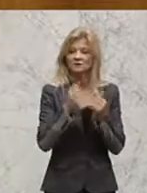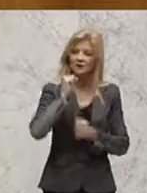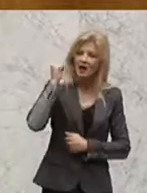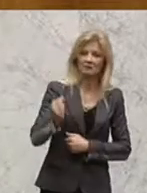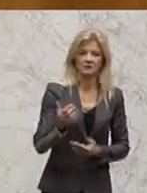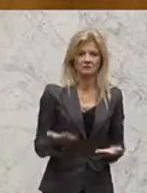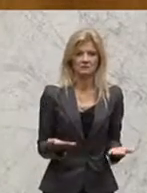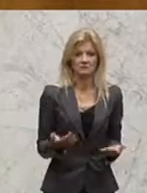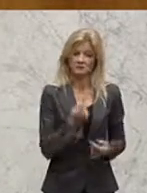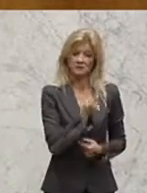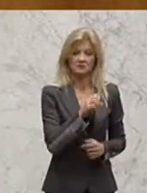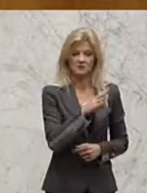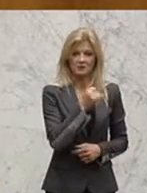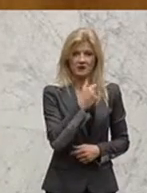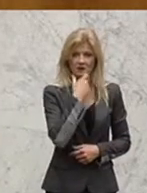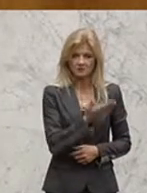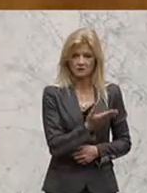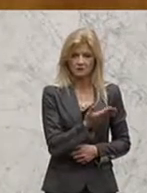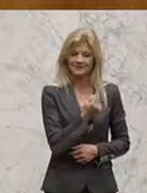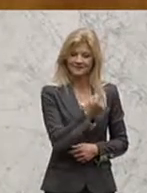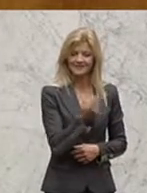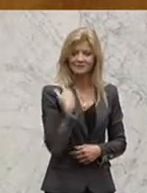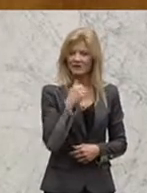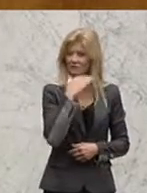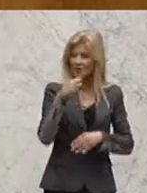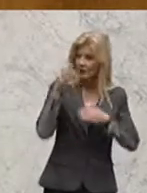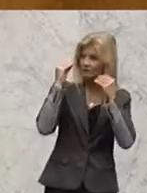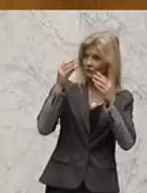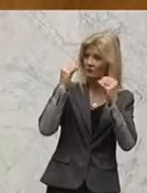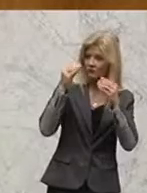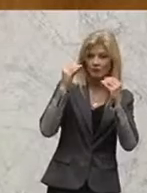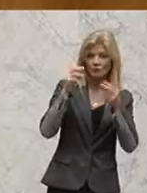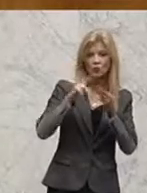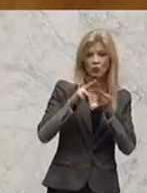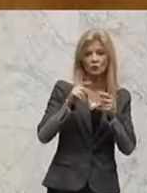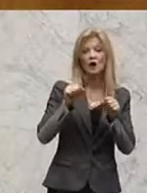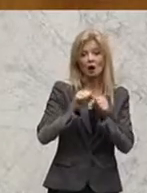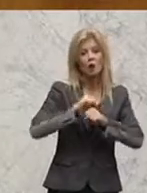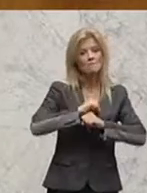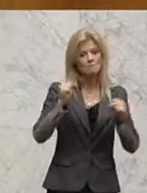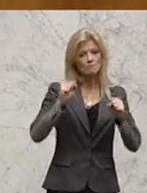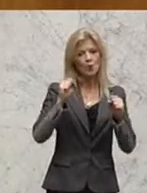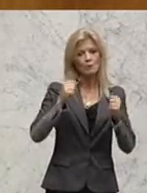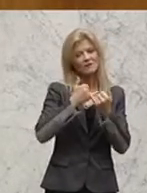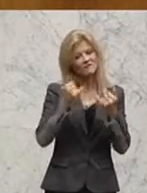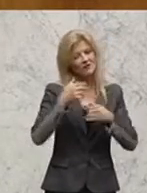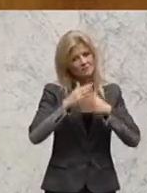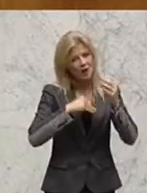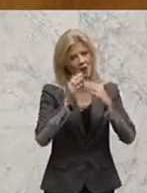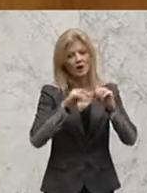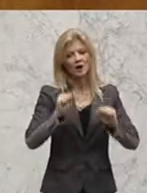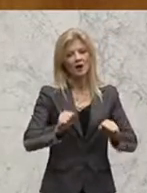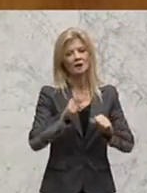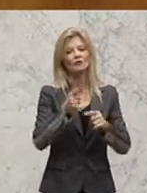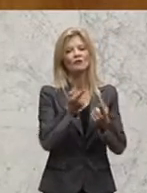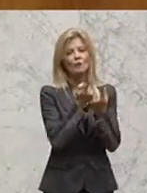Er hat sich sehr viele Informationen bis hin zu Bombenanleitungen aus dem Internet geholt.